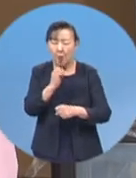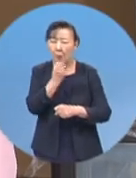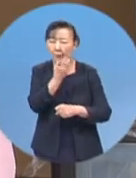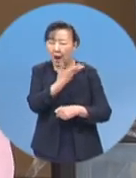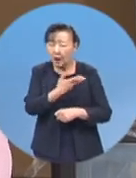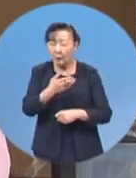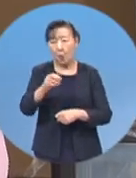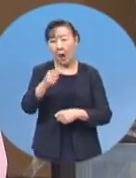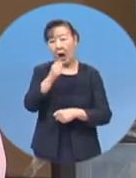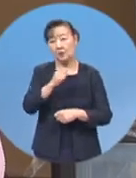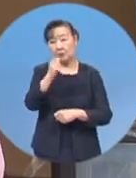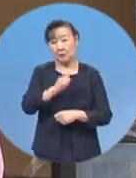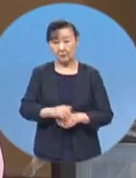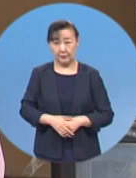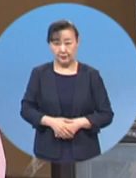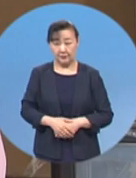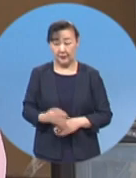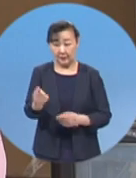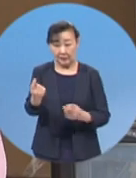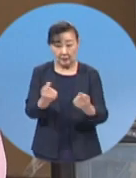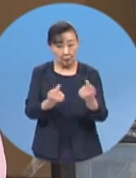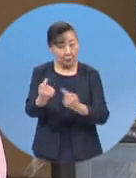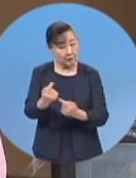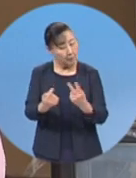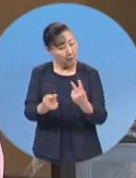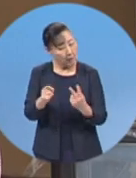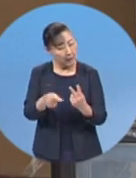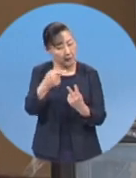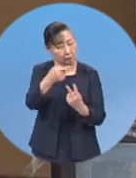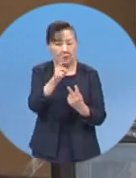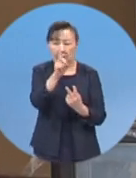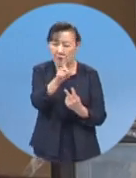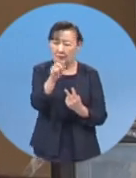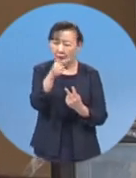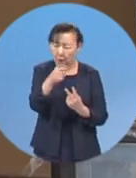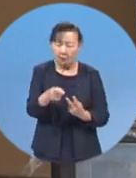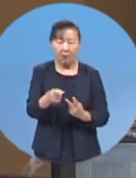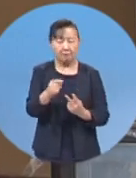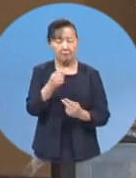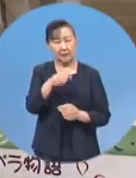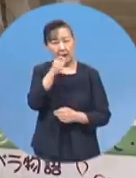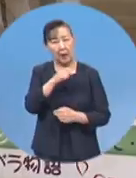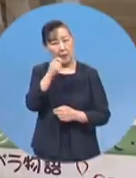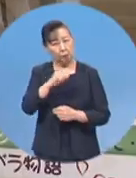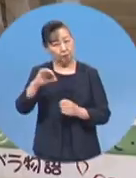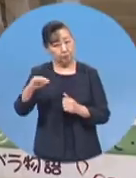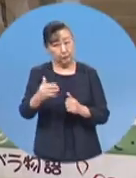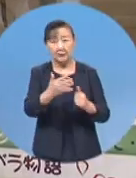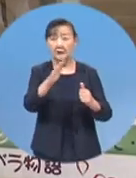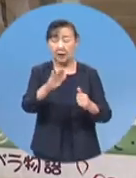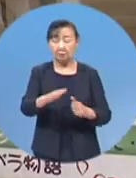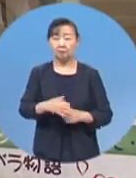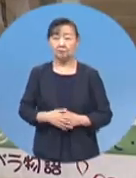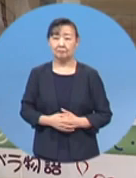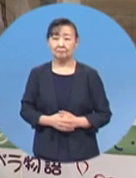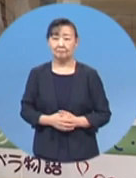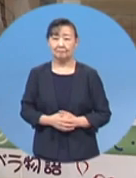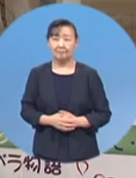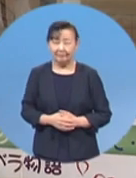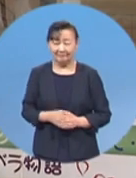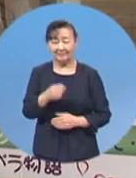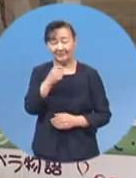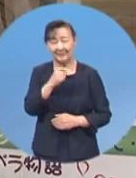よ。来場者の2人に1人が食べるという大人気商品でございます。 では早速いただ